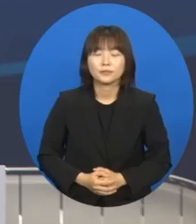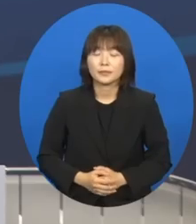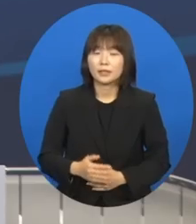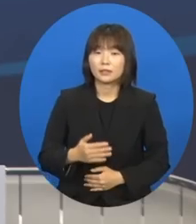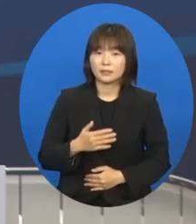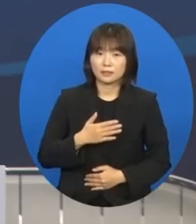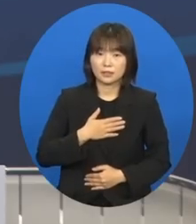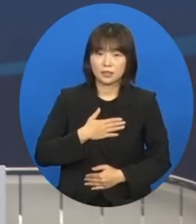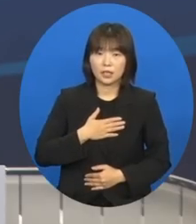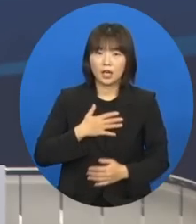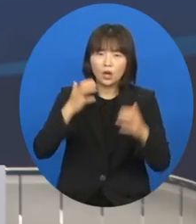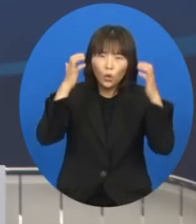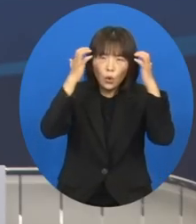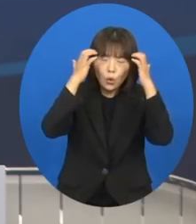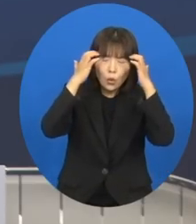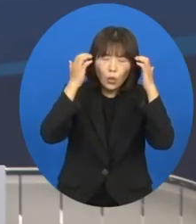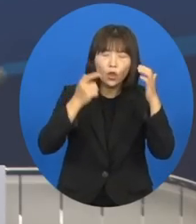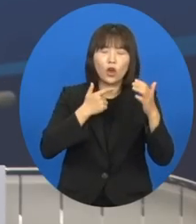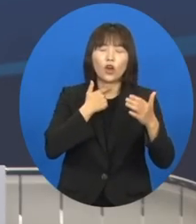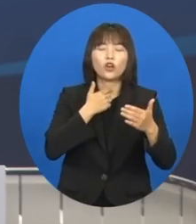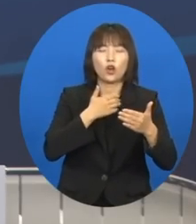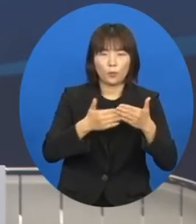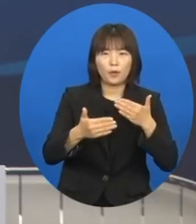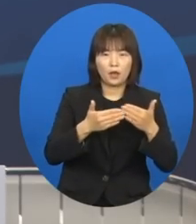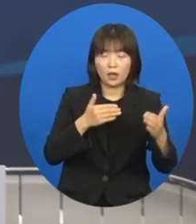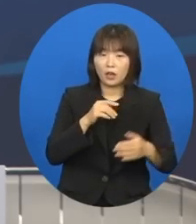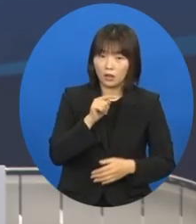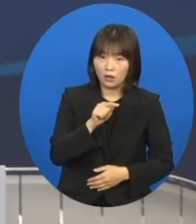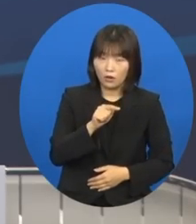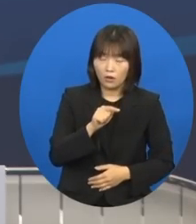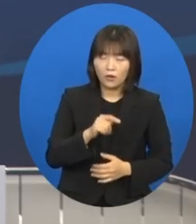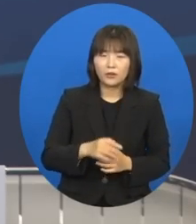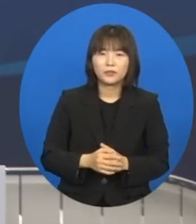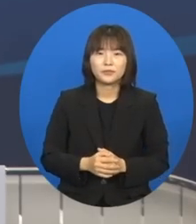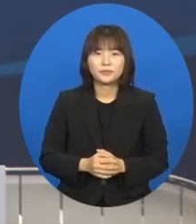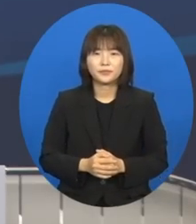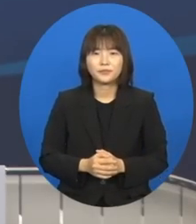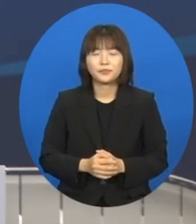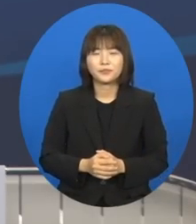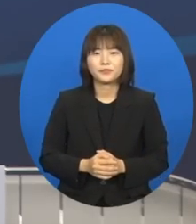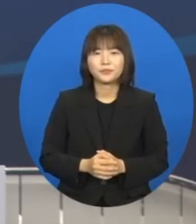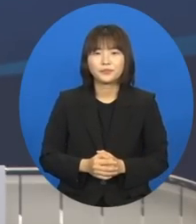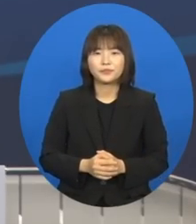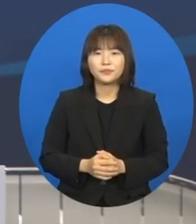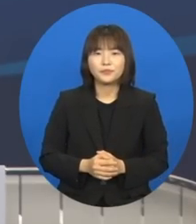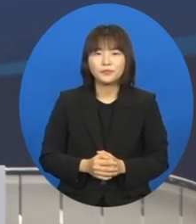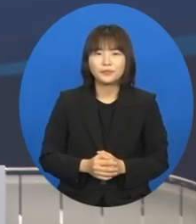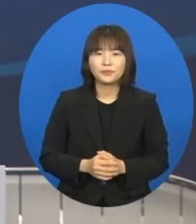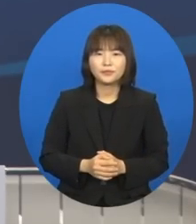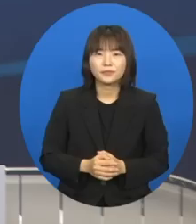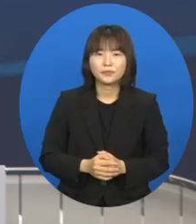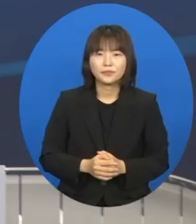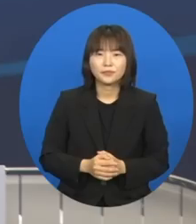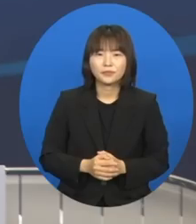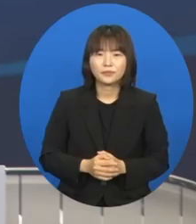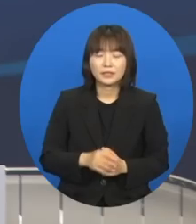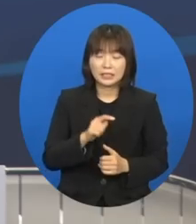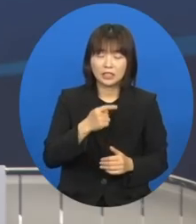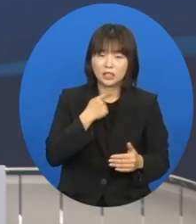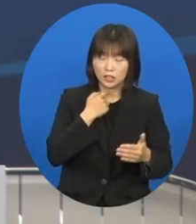제가 고통을 경험한 것들, 제가 그 고통을 겪은 것들의 그